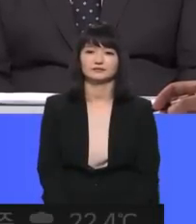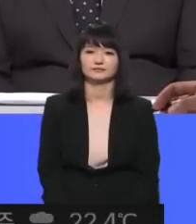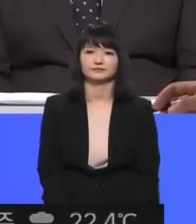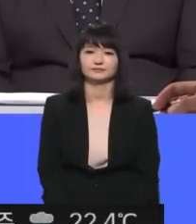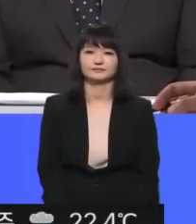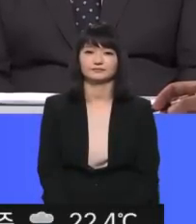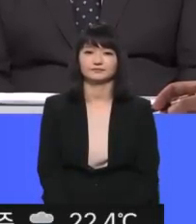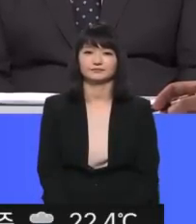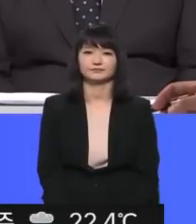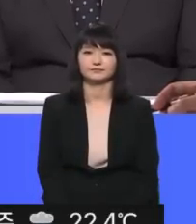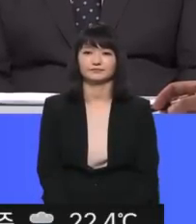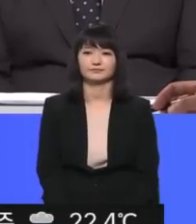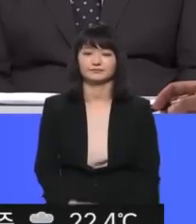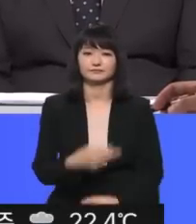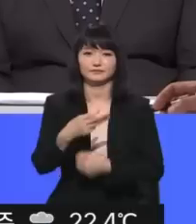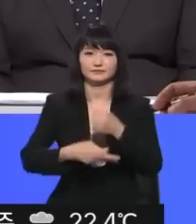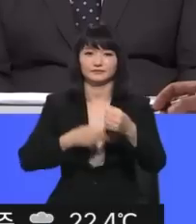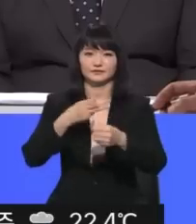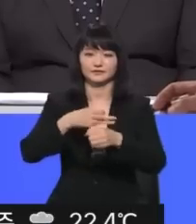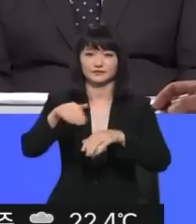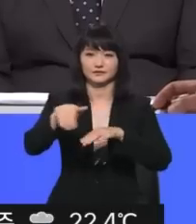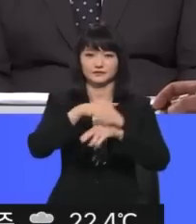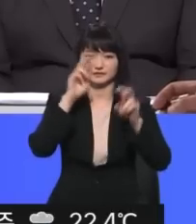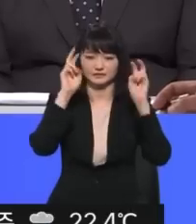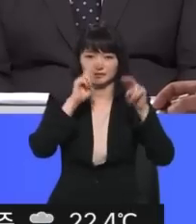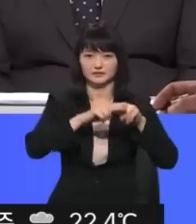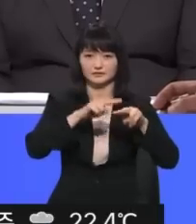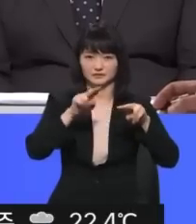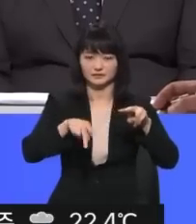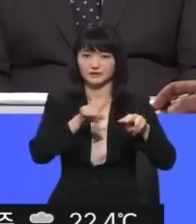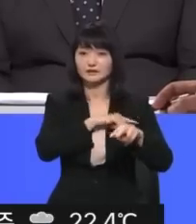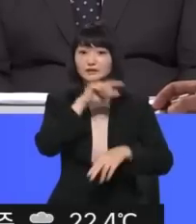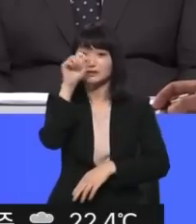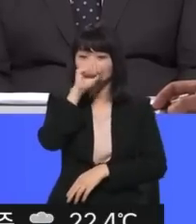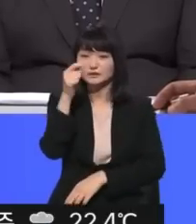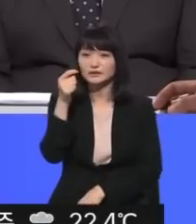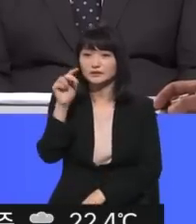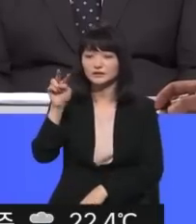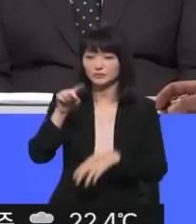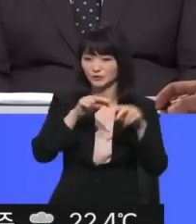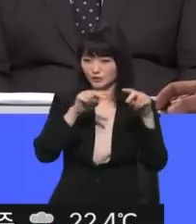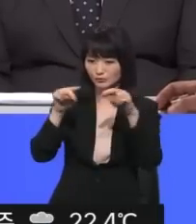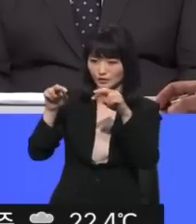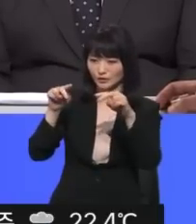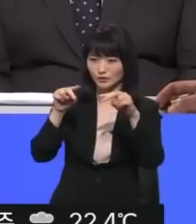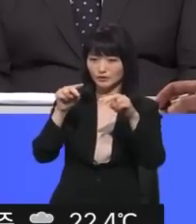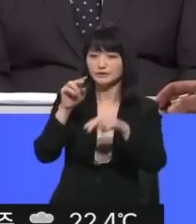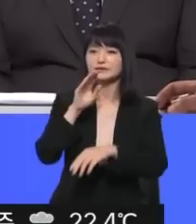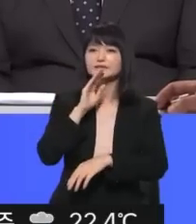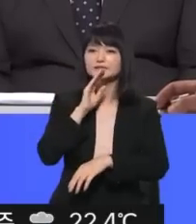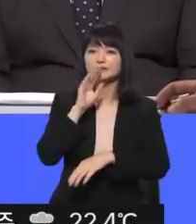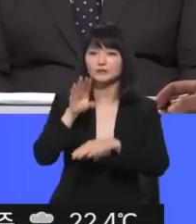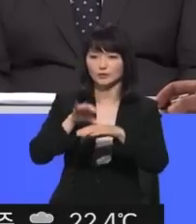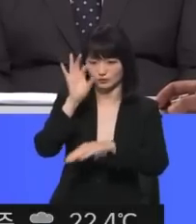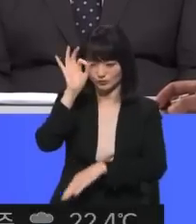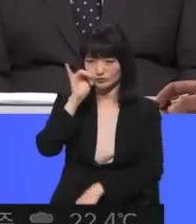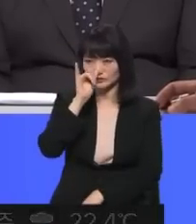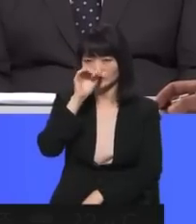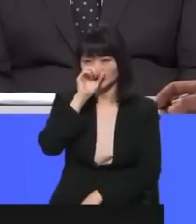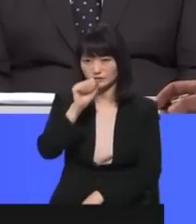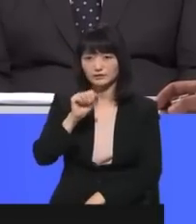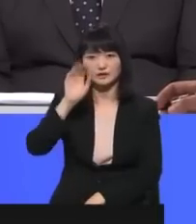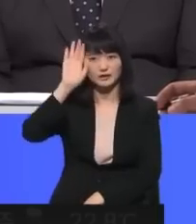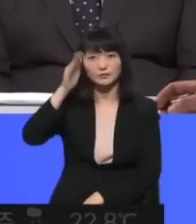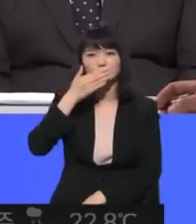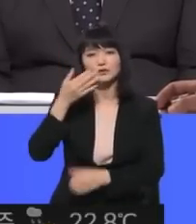있었는데요 13년 다니던 직장을 퇴사하고 가장 좋은 점은 썰전 라이브 tv 로 본방으로 볼수 있어 좋아요 앞으로 먹여 살리겠다는